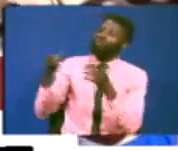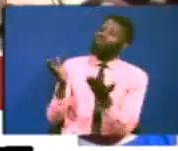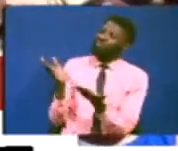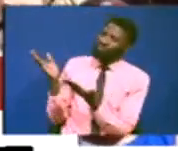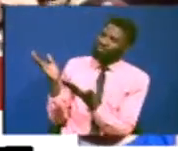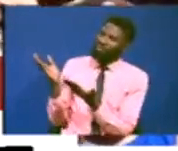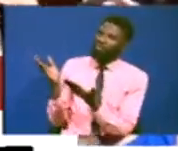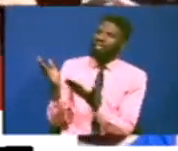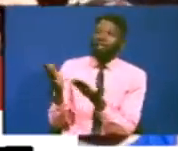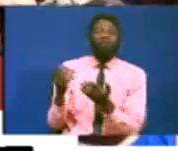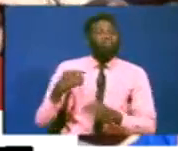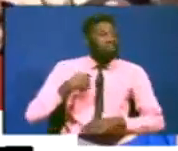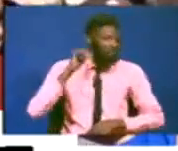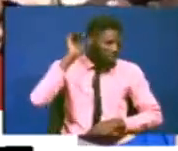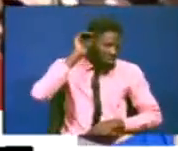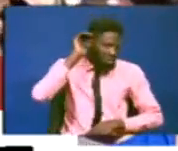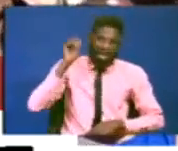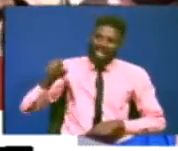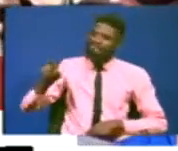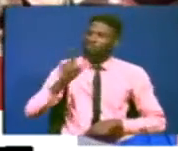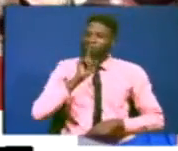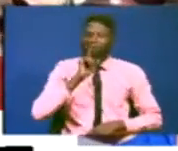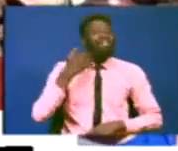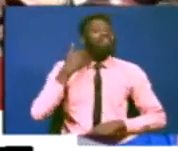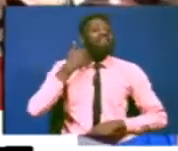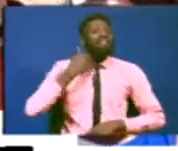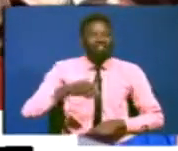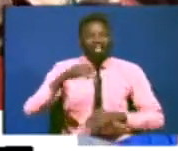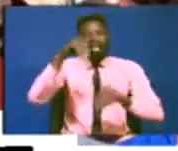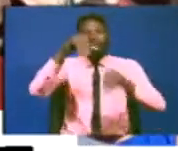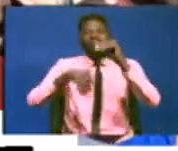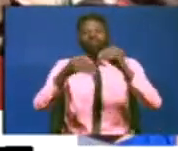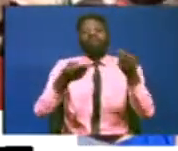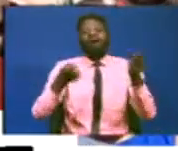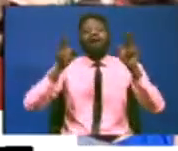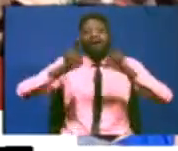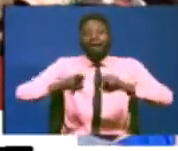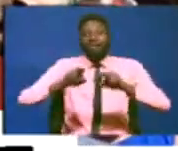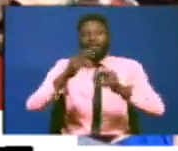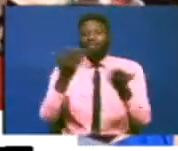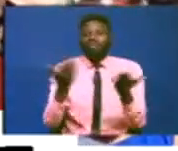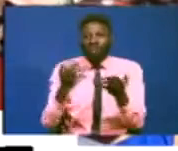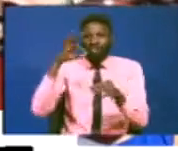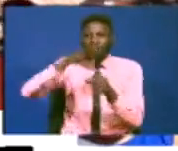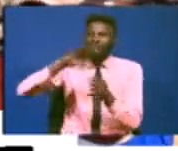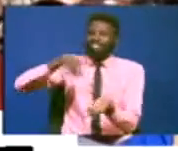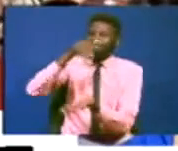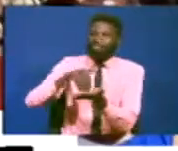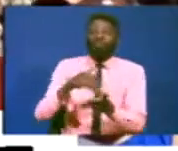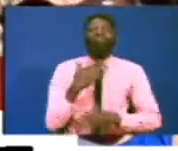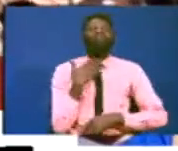nimesikia wanasema ati hawataki tena uchaguzi ifanyike kwa polling station. Ati wanataka